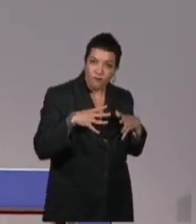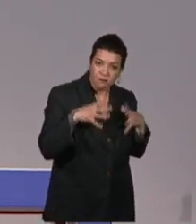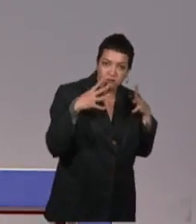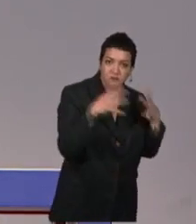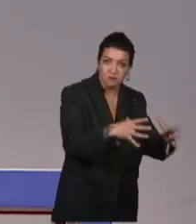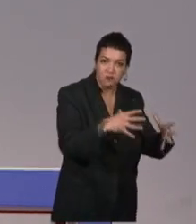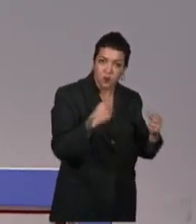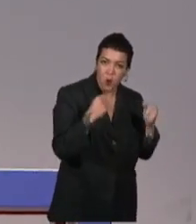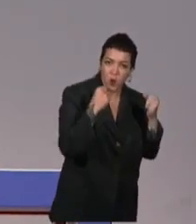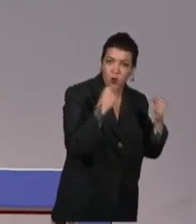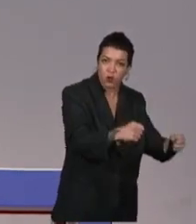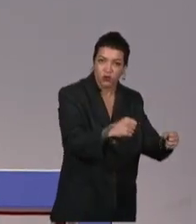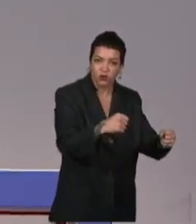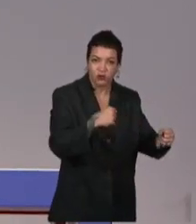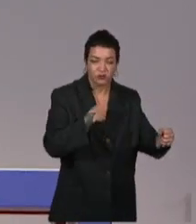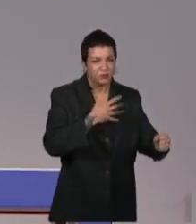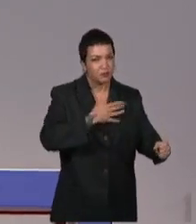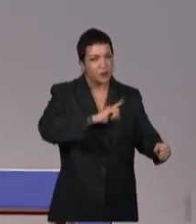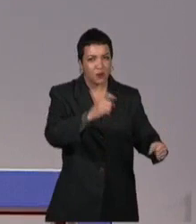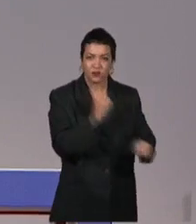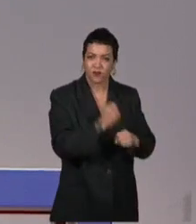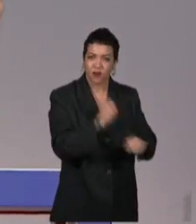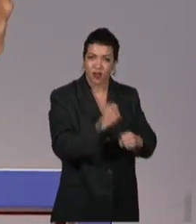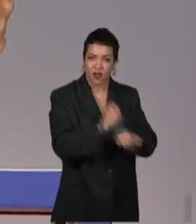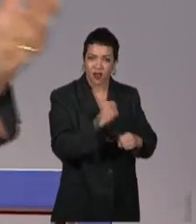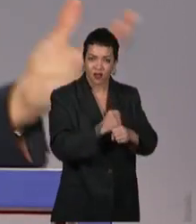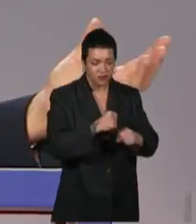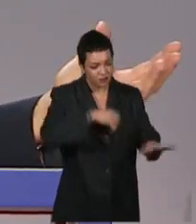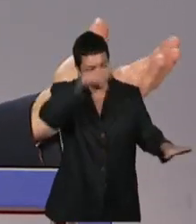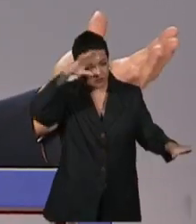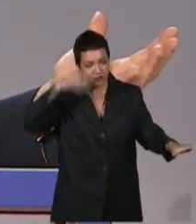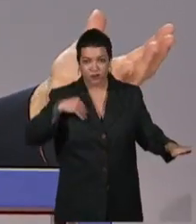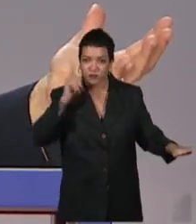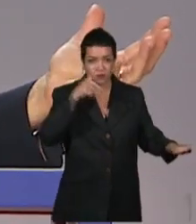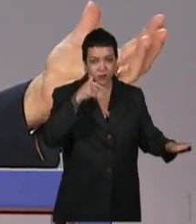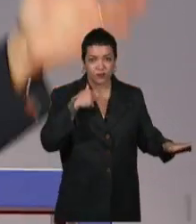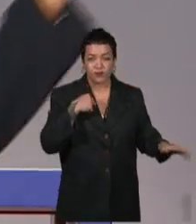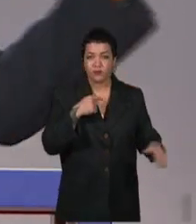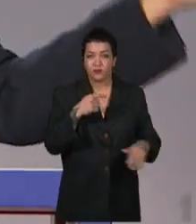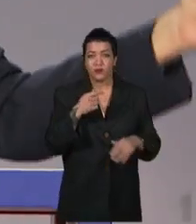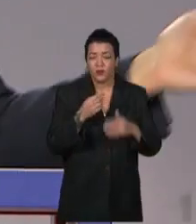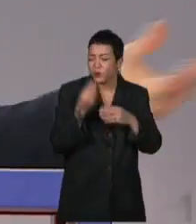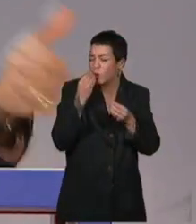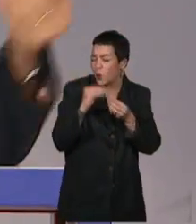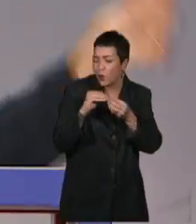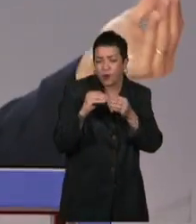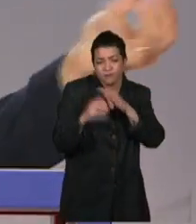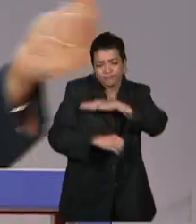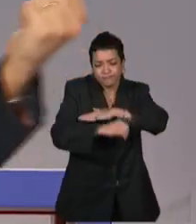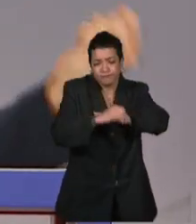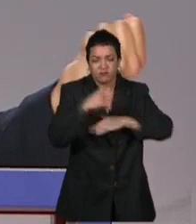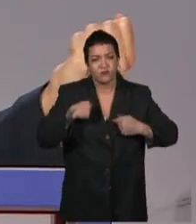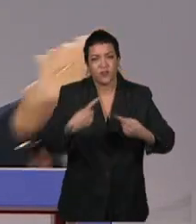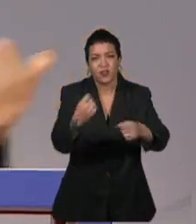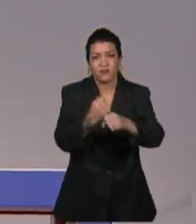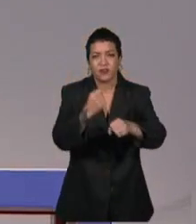France au front, celle des travailleurs de première ligne, ceux des premiers trains du matin, celle des entreprises qui s'adaptent,